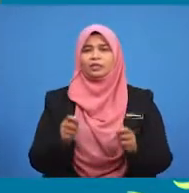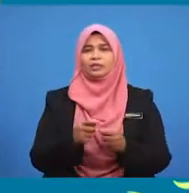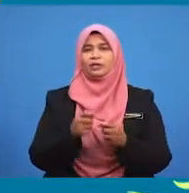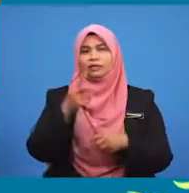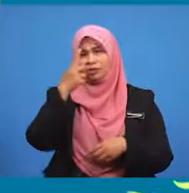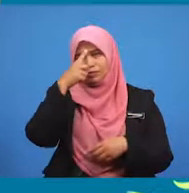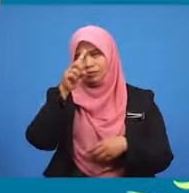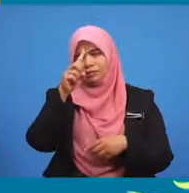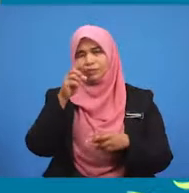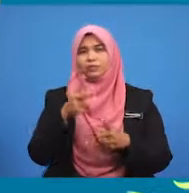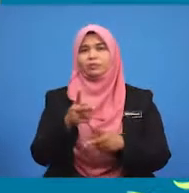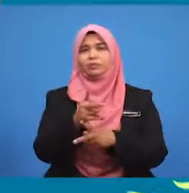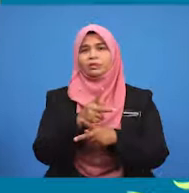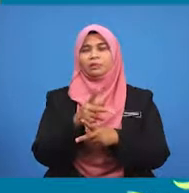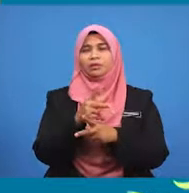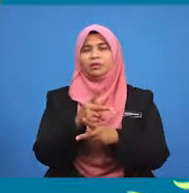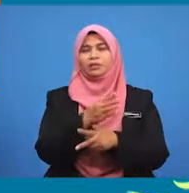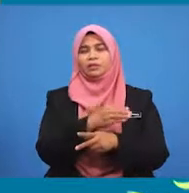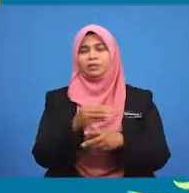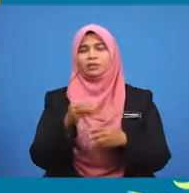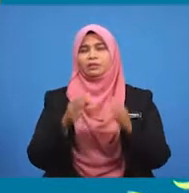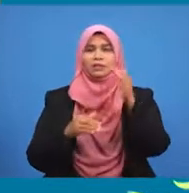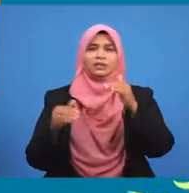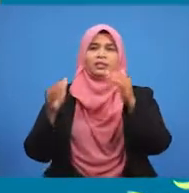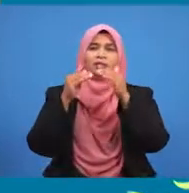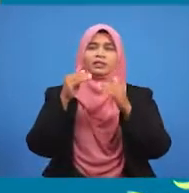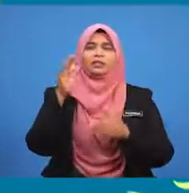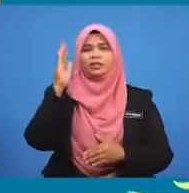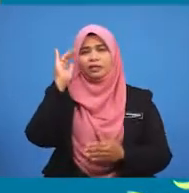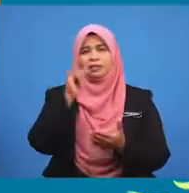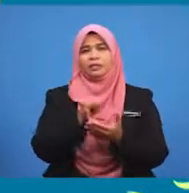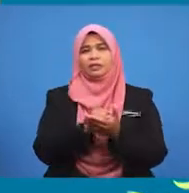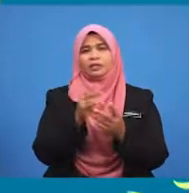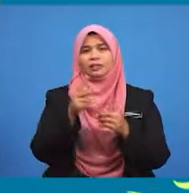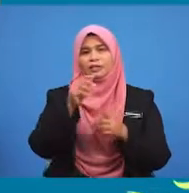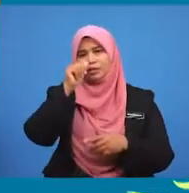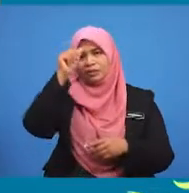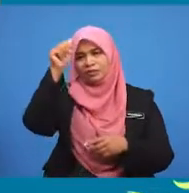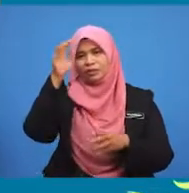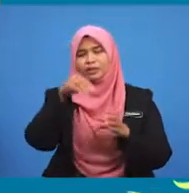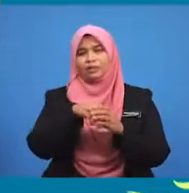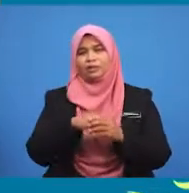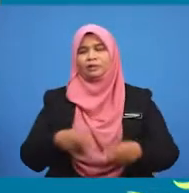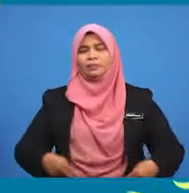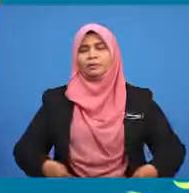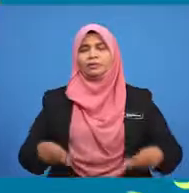usaha-usaha dan tindakan untuk melihara dan meningkatkan keimanan kepada Allah dalam